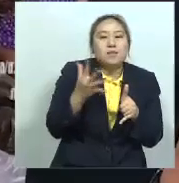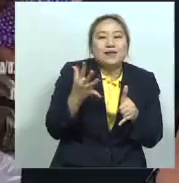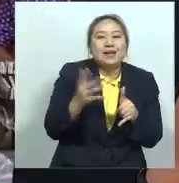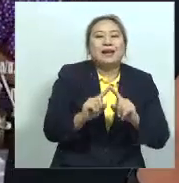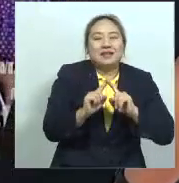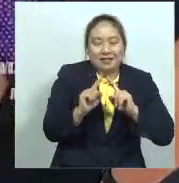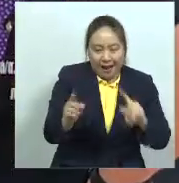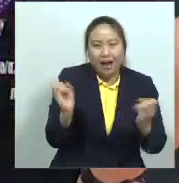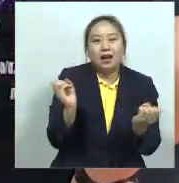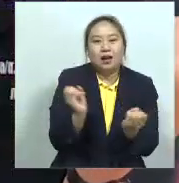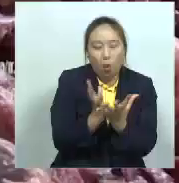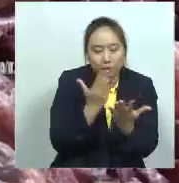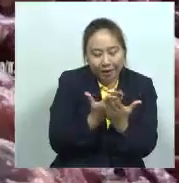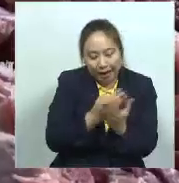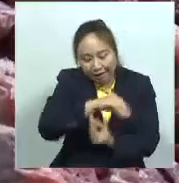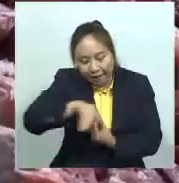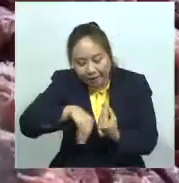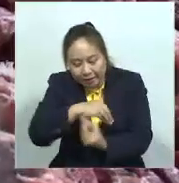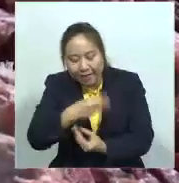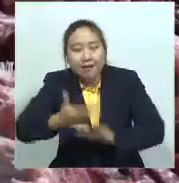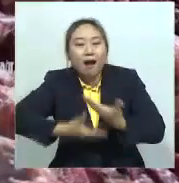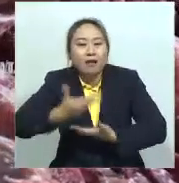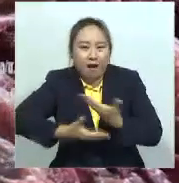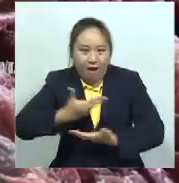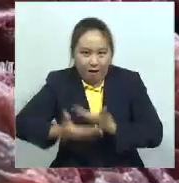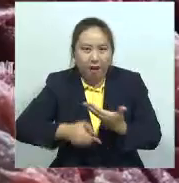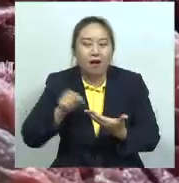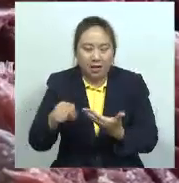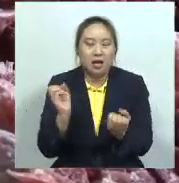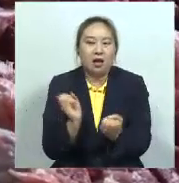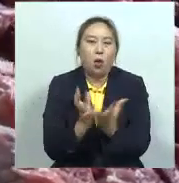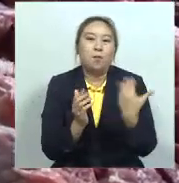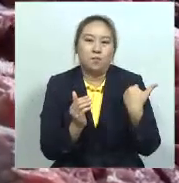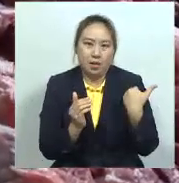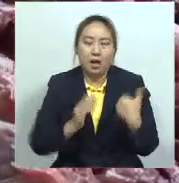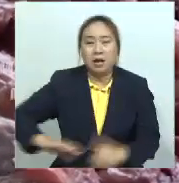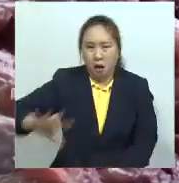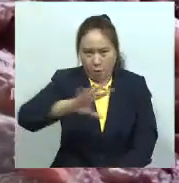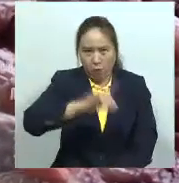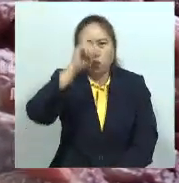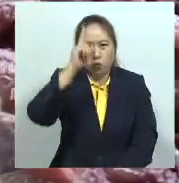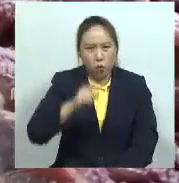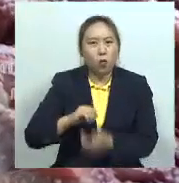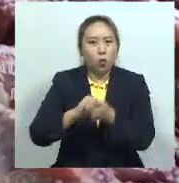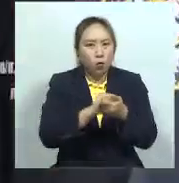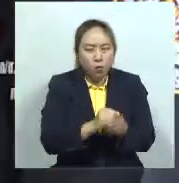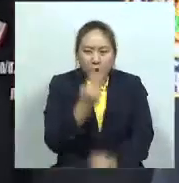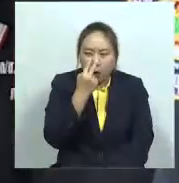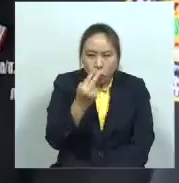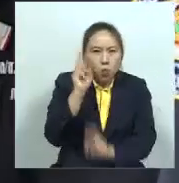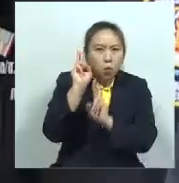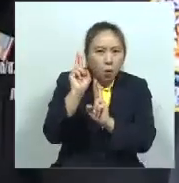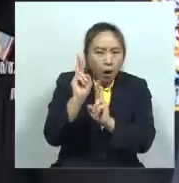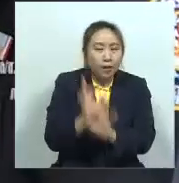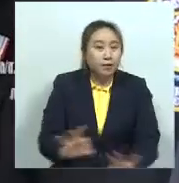แต่ก็กระทบกับระบบเศรษฐกิจแล้วก็เรื่องของการค้าขายในเขตชายแดนซึ่งทุกคนจะต้องร่วมมือร่วมใจกันเฝ้าระวังโ